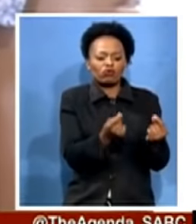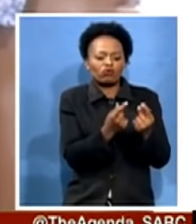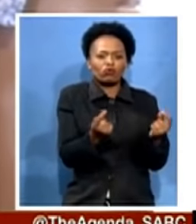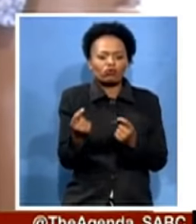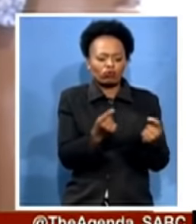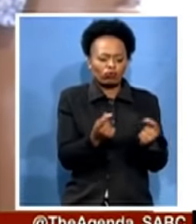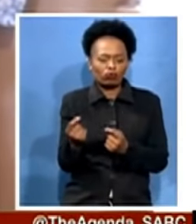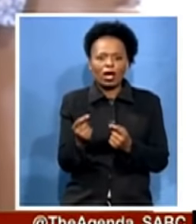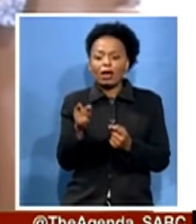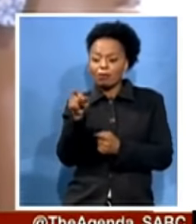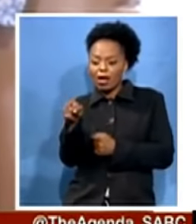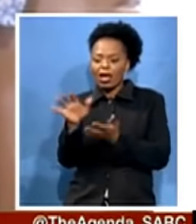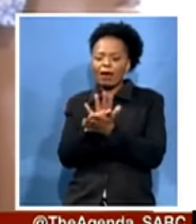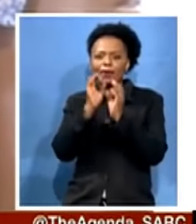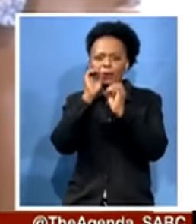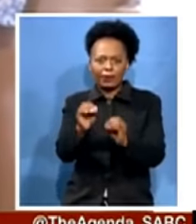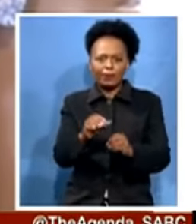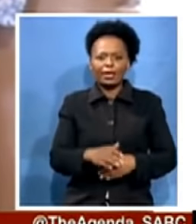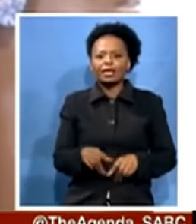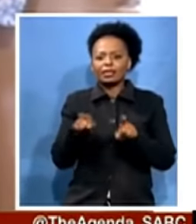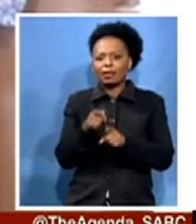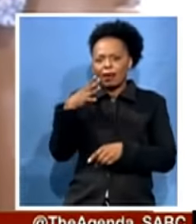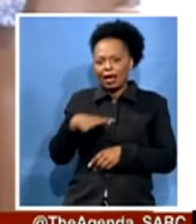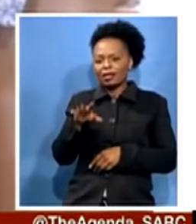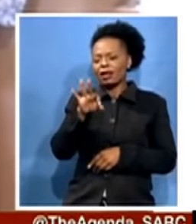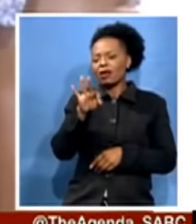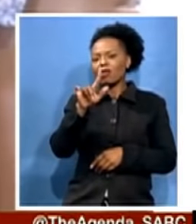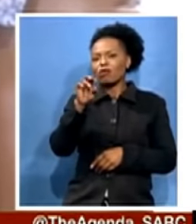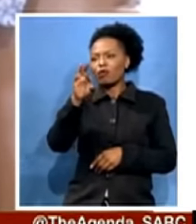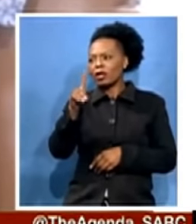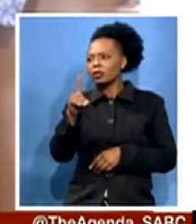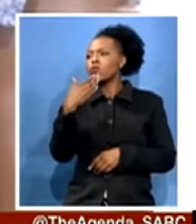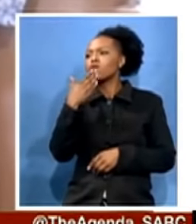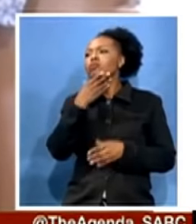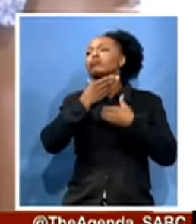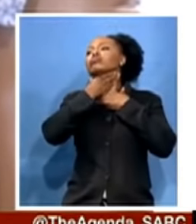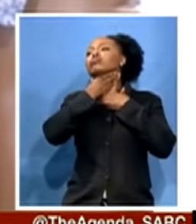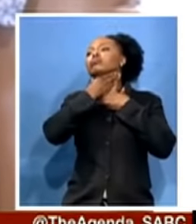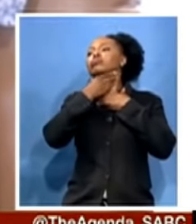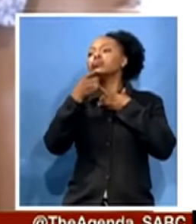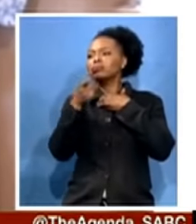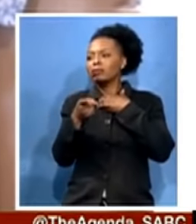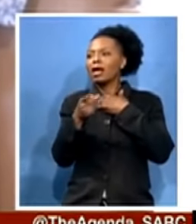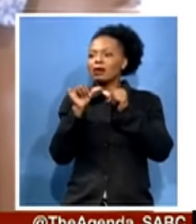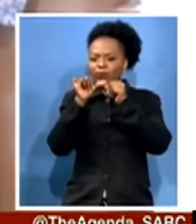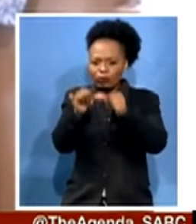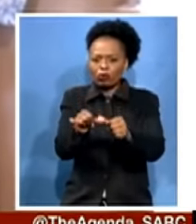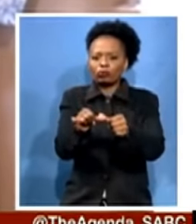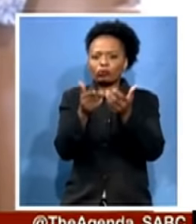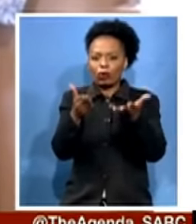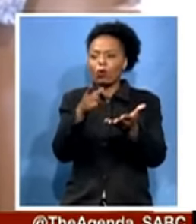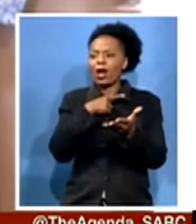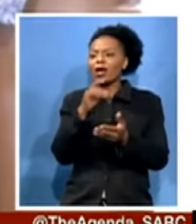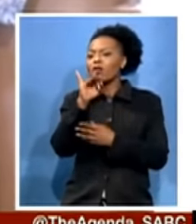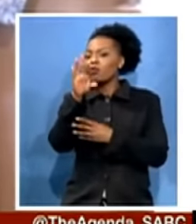entanyeni uFloyd lento iyaqhubeka yikho ke okusenza singangabazi